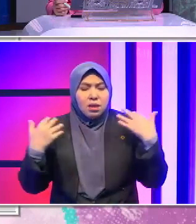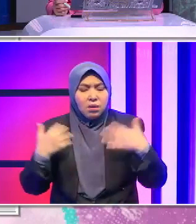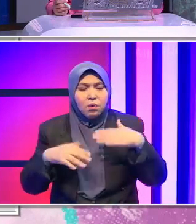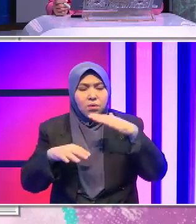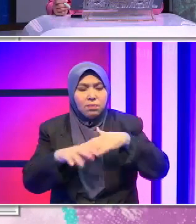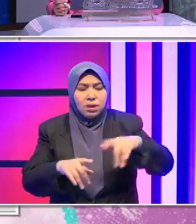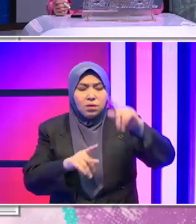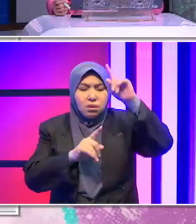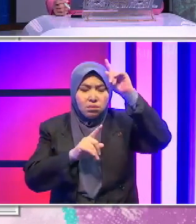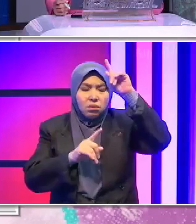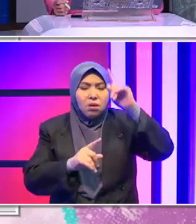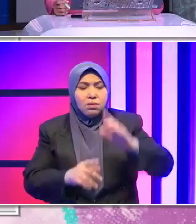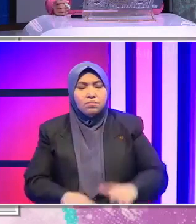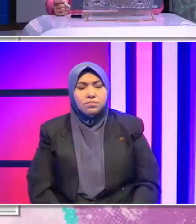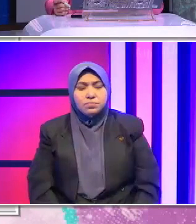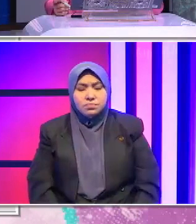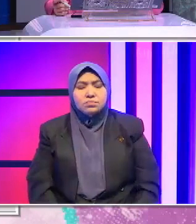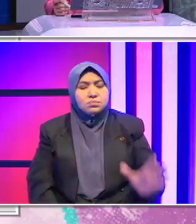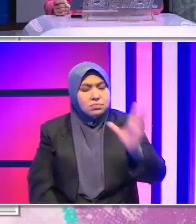الخيرات